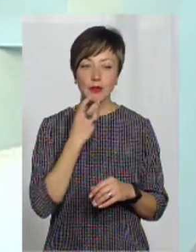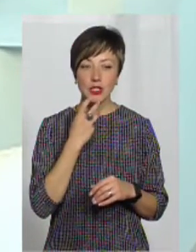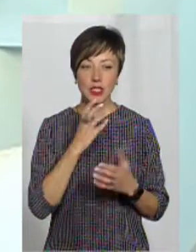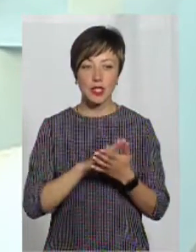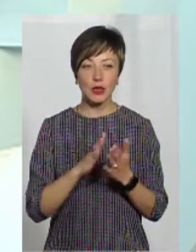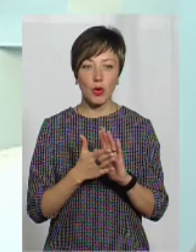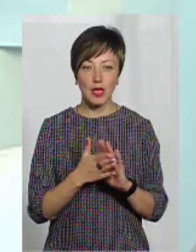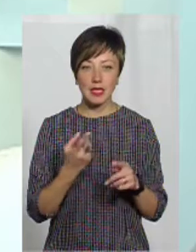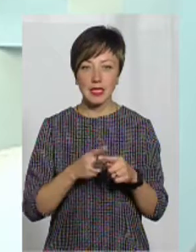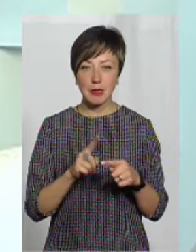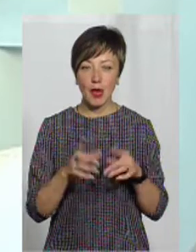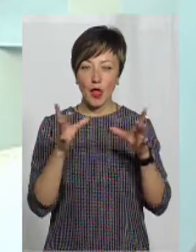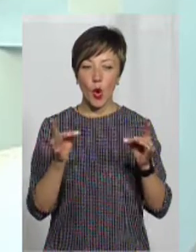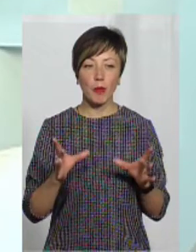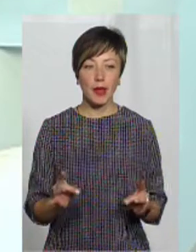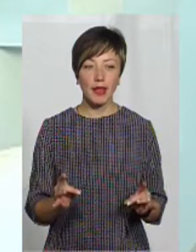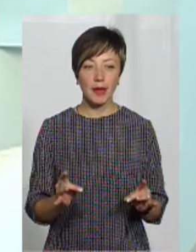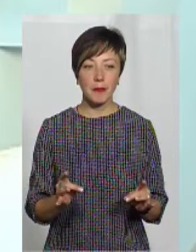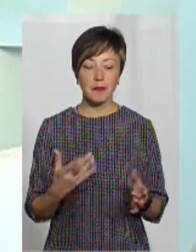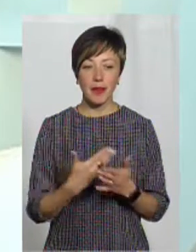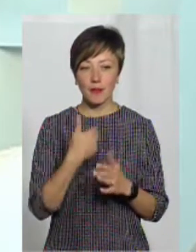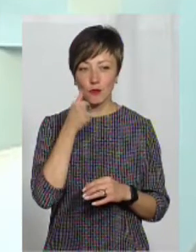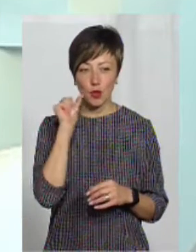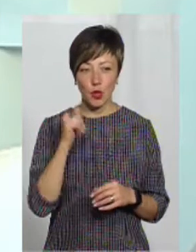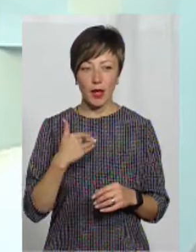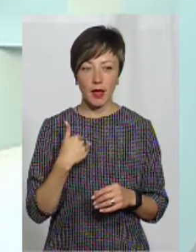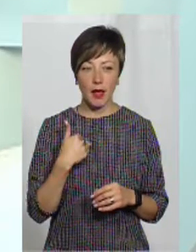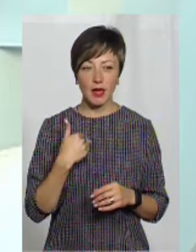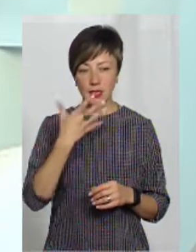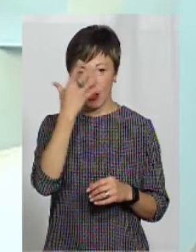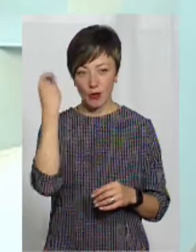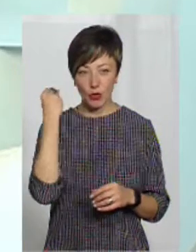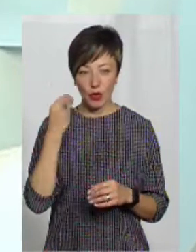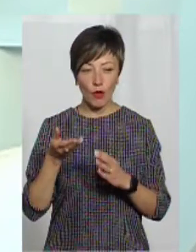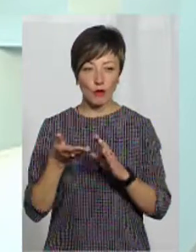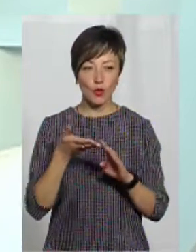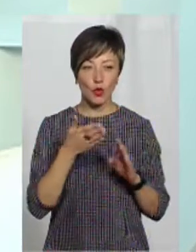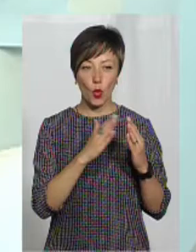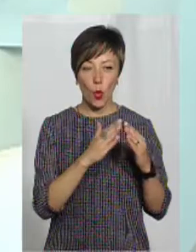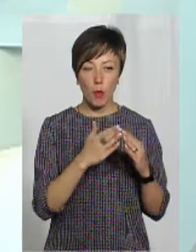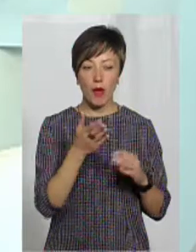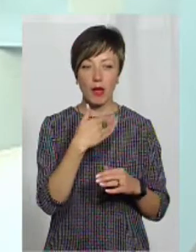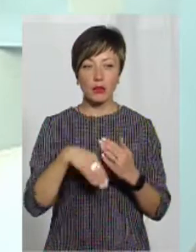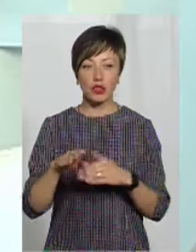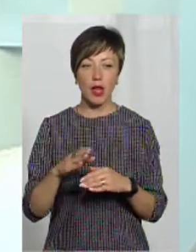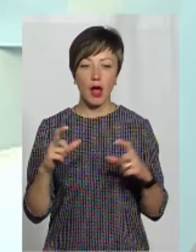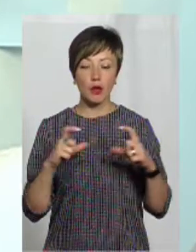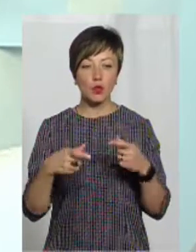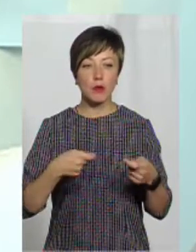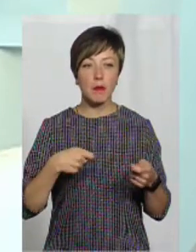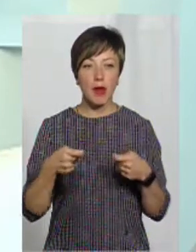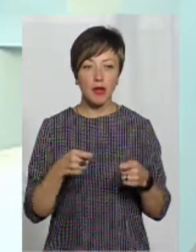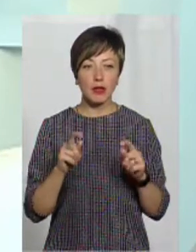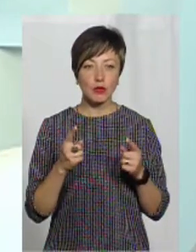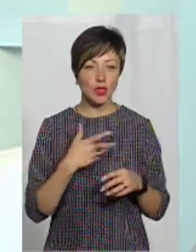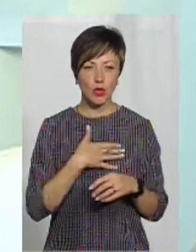смішні ситуації з цими торбинками. Ось буквально вчора я забула їх всіх вдома і пішла до супермаркету